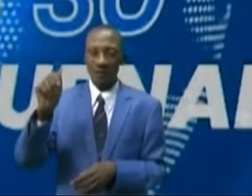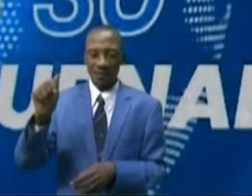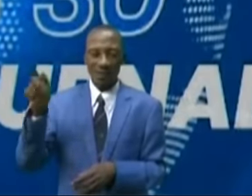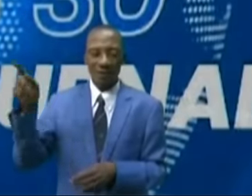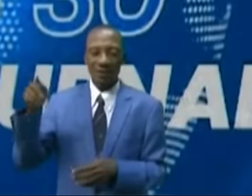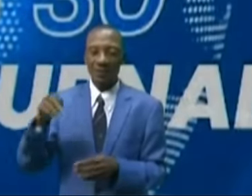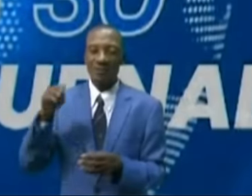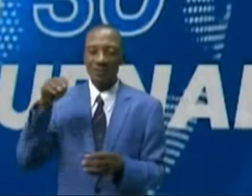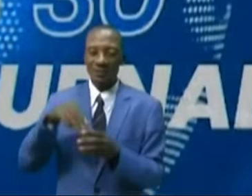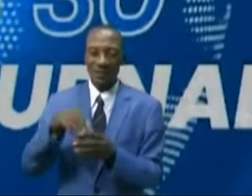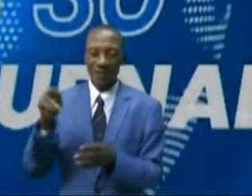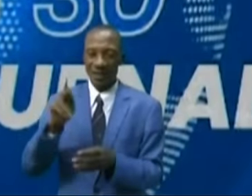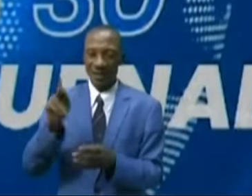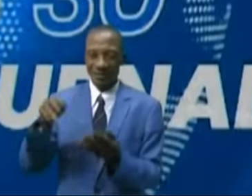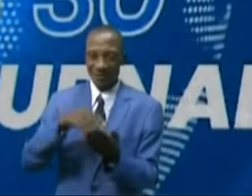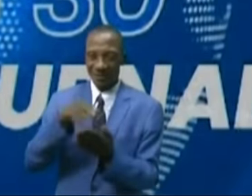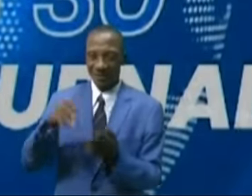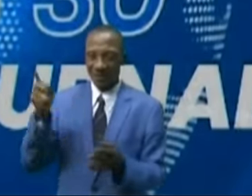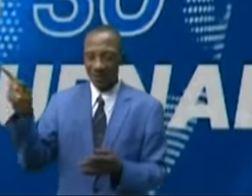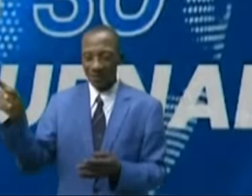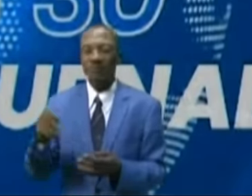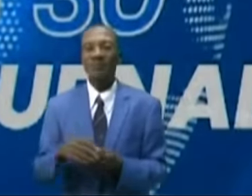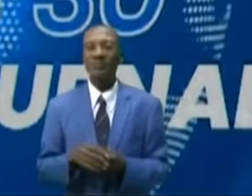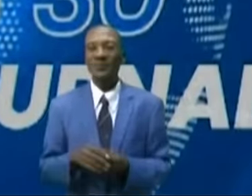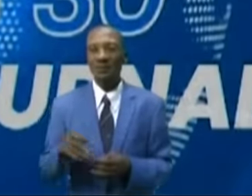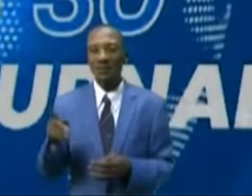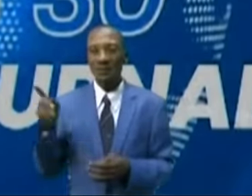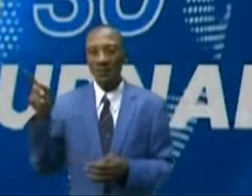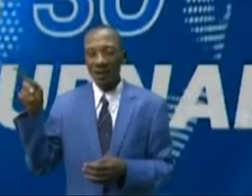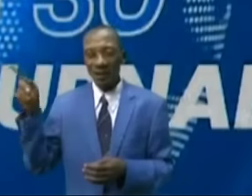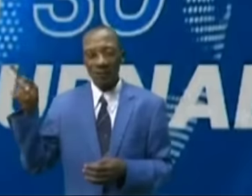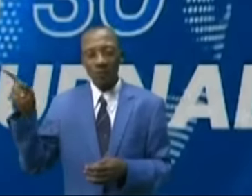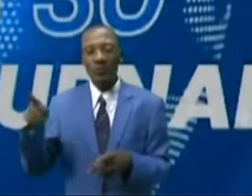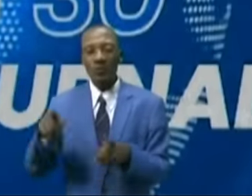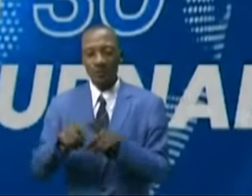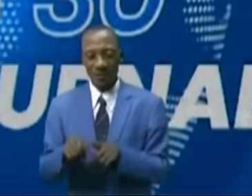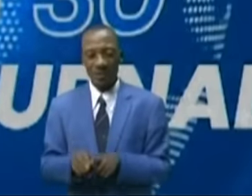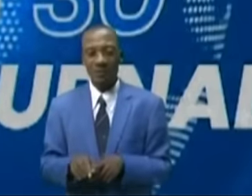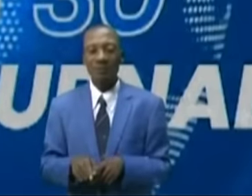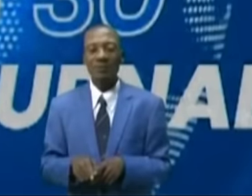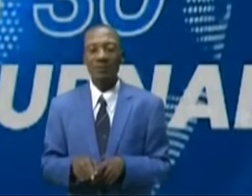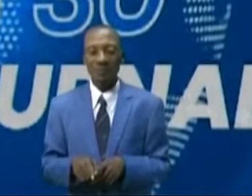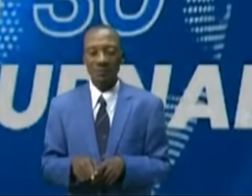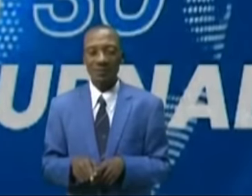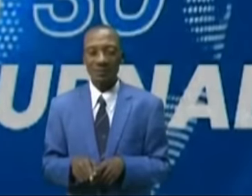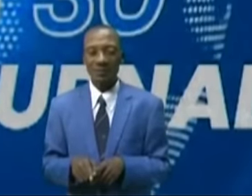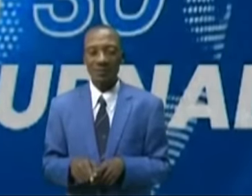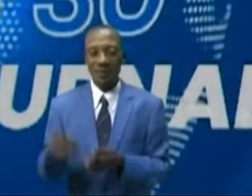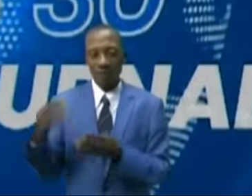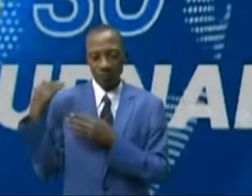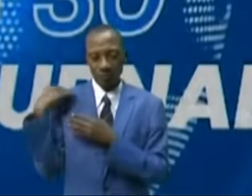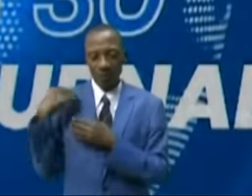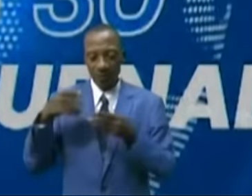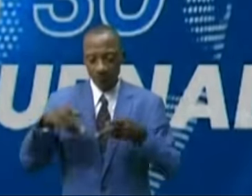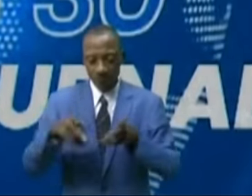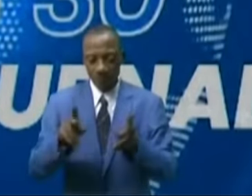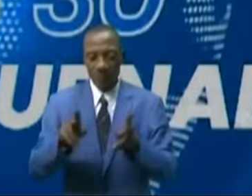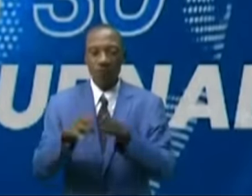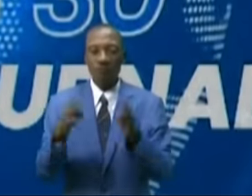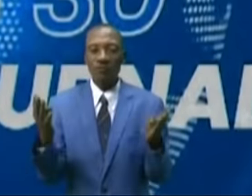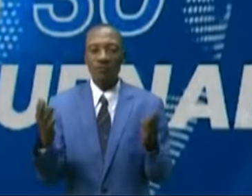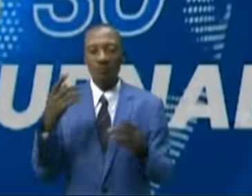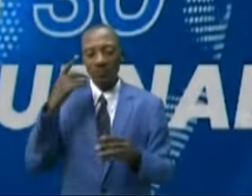l'Institut pédagogique Kolela, a servi de cadre pour le lancement des épreuves hors session par l'administrateur